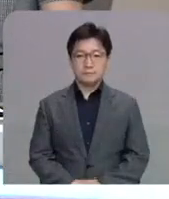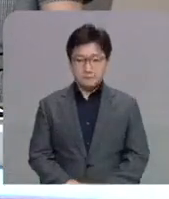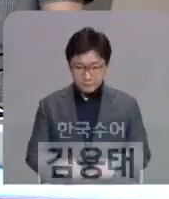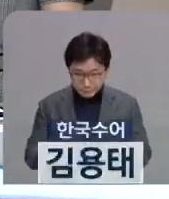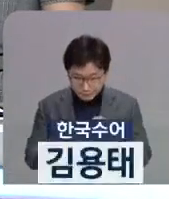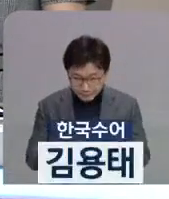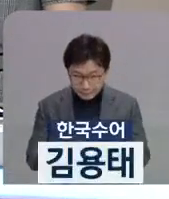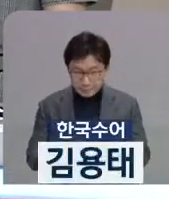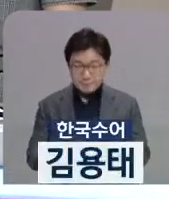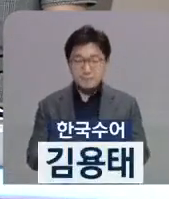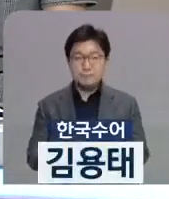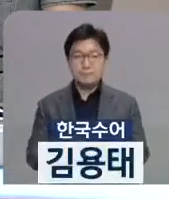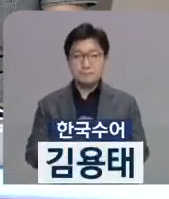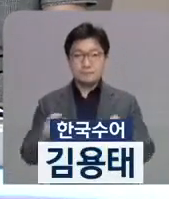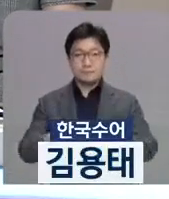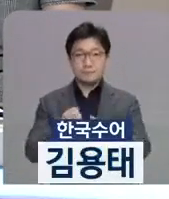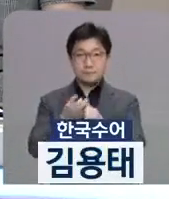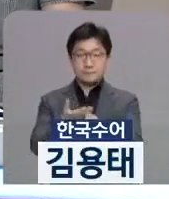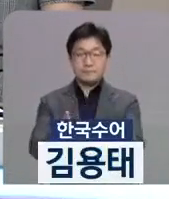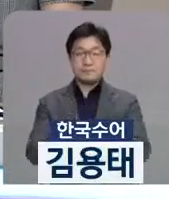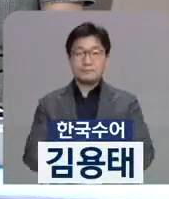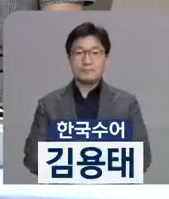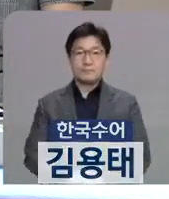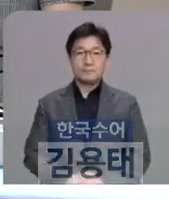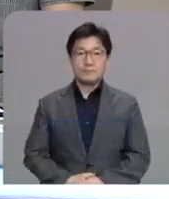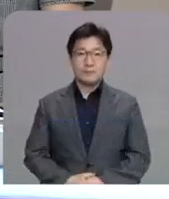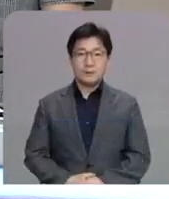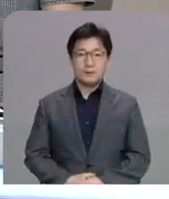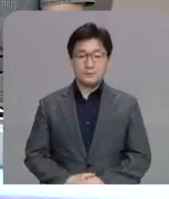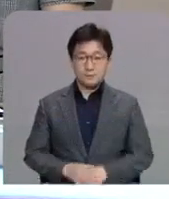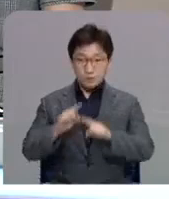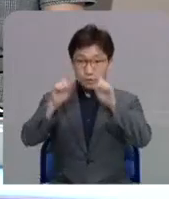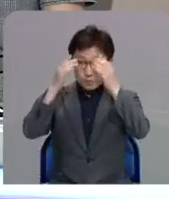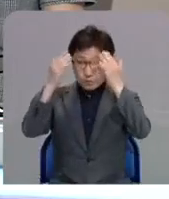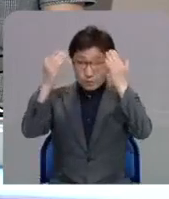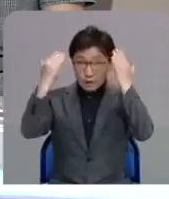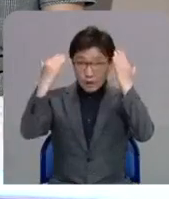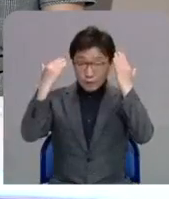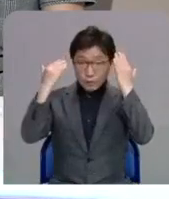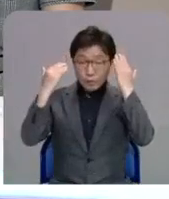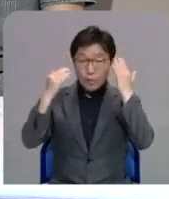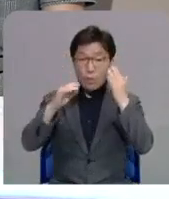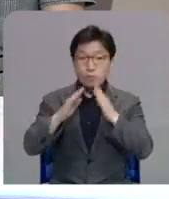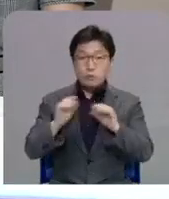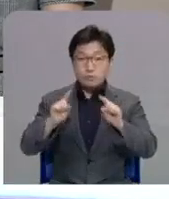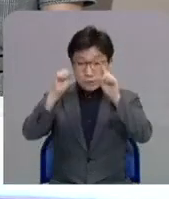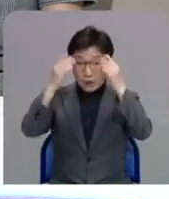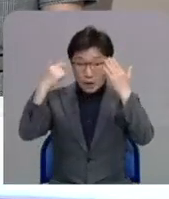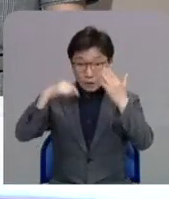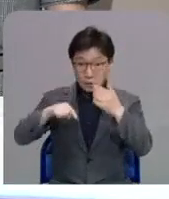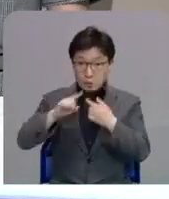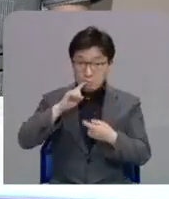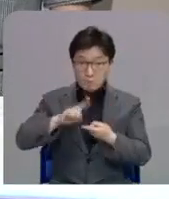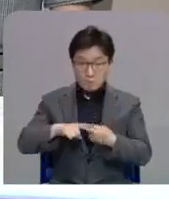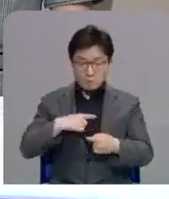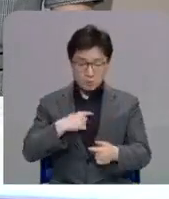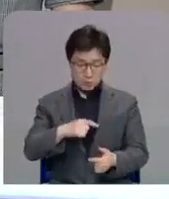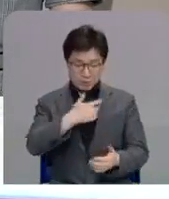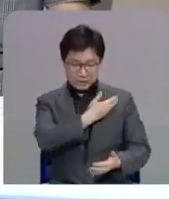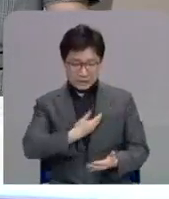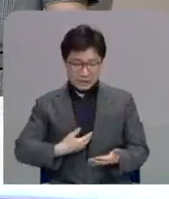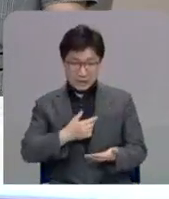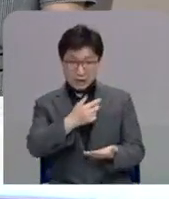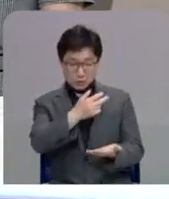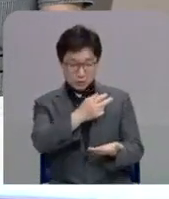여러분 안녕하십니까 09:00 전부 권유 씁니다 국립대 여긴 전북대학교 의한 교수가 논문 저자 박고 치기 등의 의혹을 받고